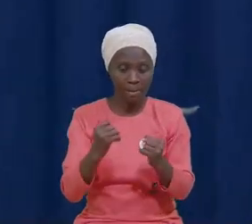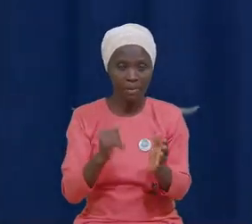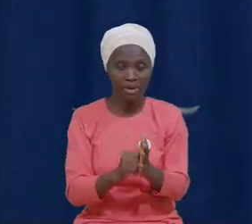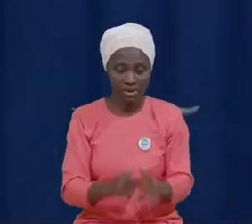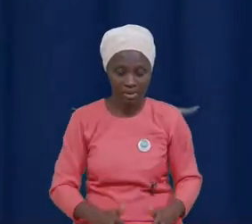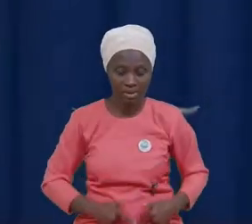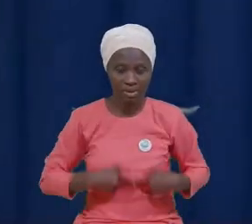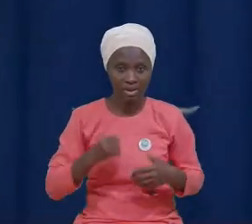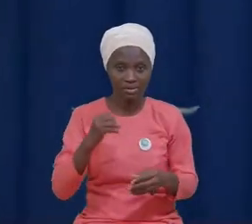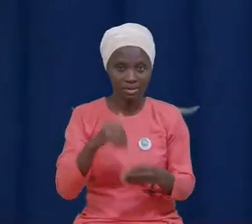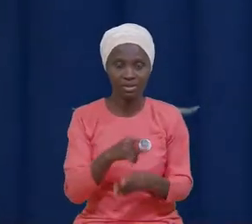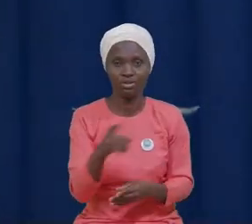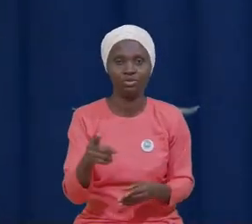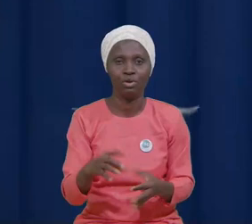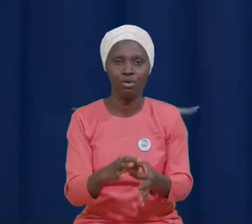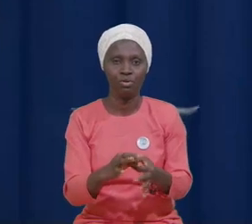toi.